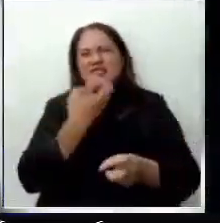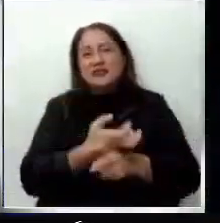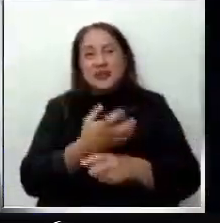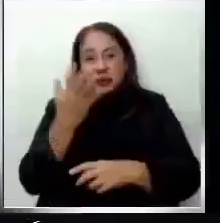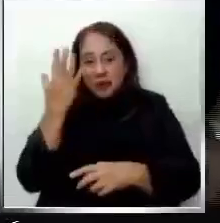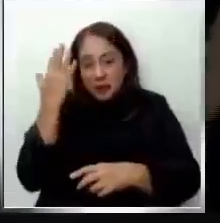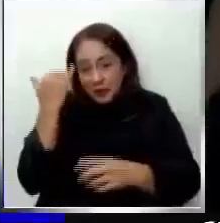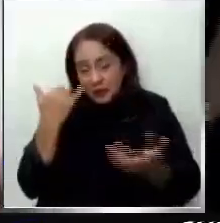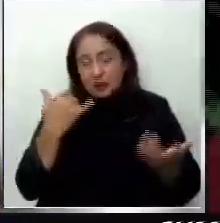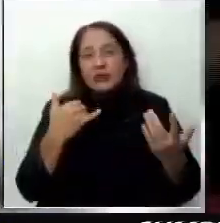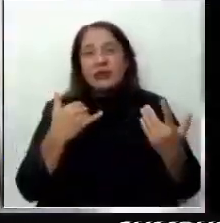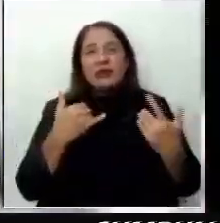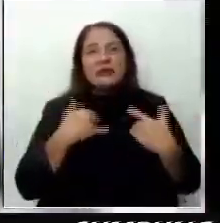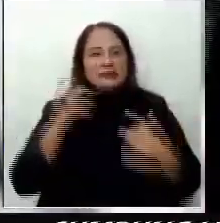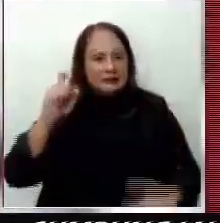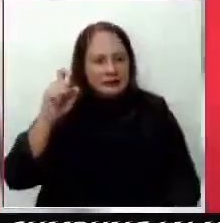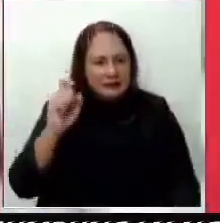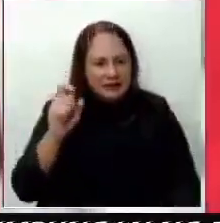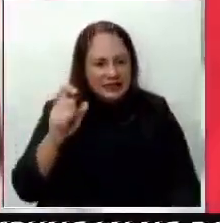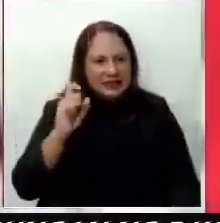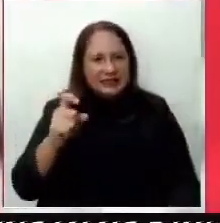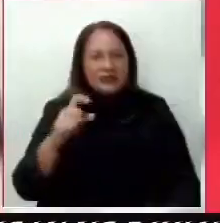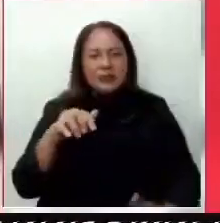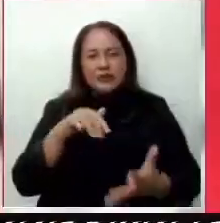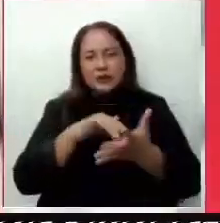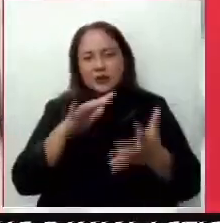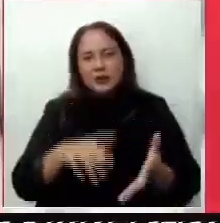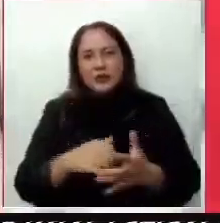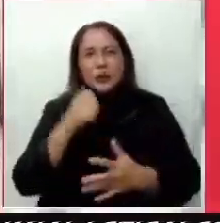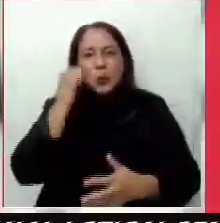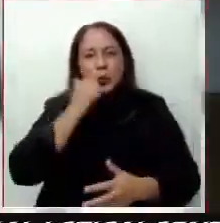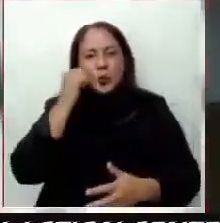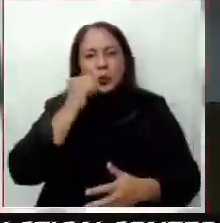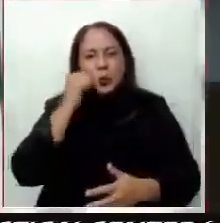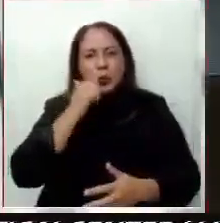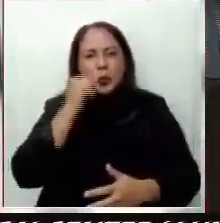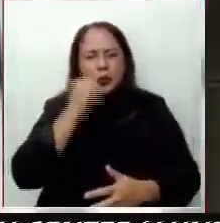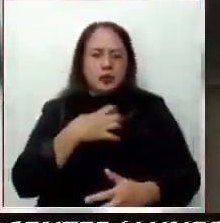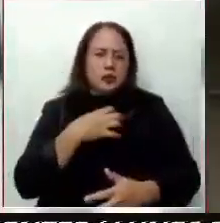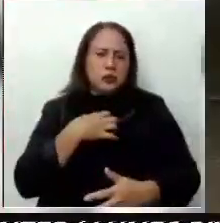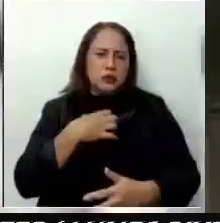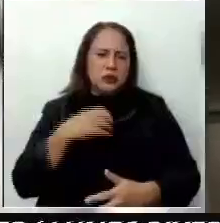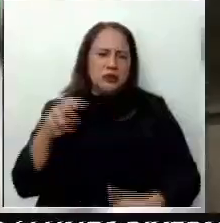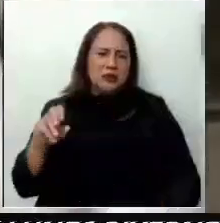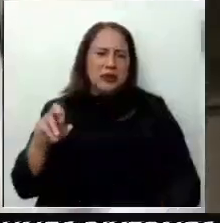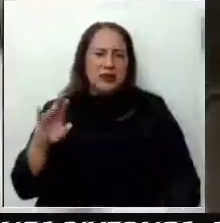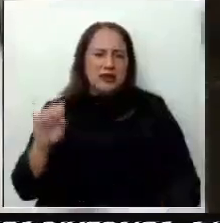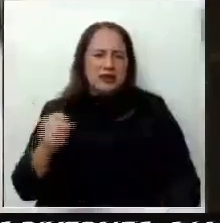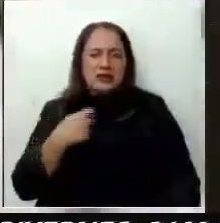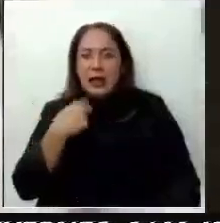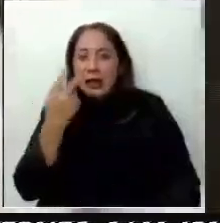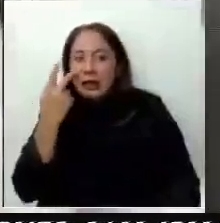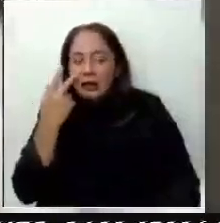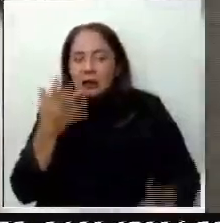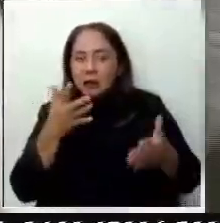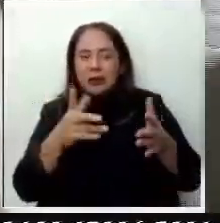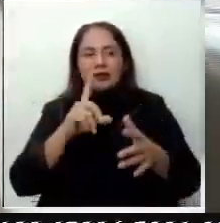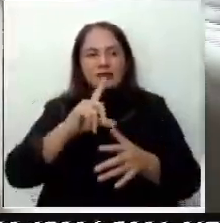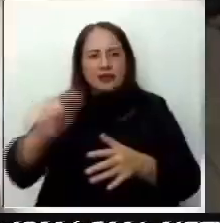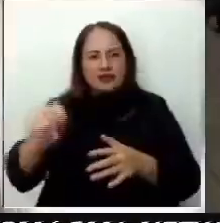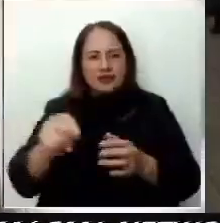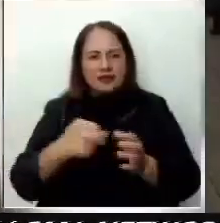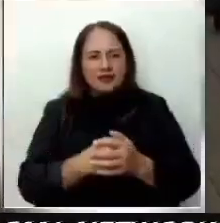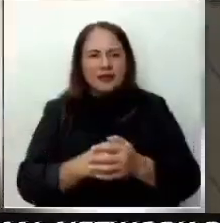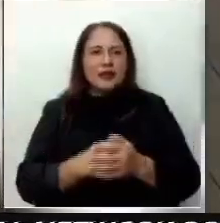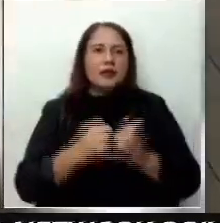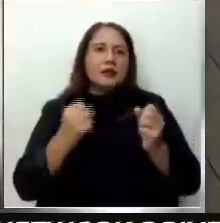mga nagmamadali po mga estudyante. Araw-araw yung iniinda ni Marites, kaya para-paraan daw siya para mapabilis. Marami ang pila dun